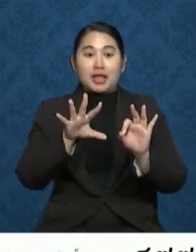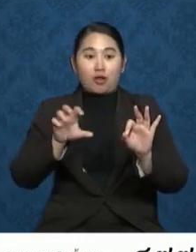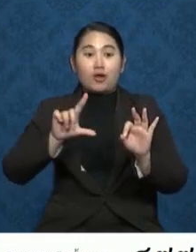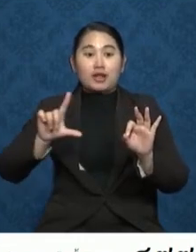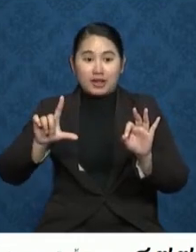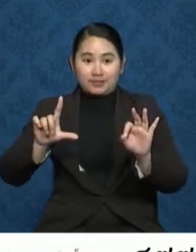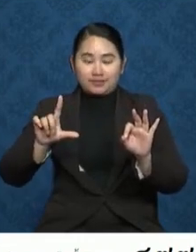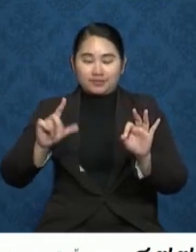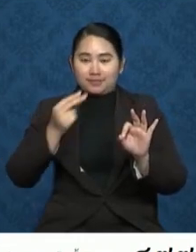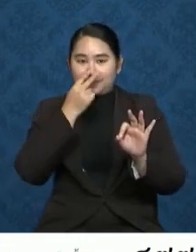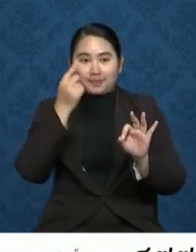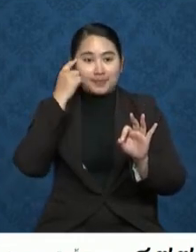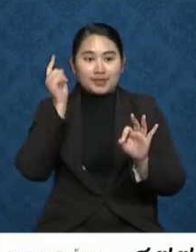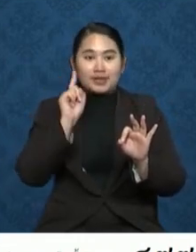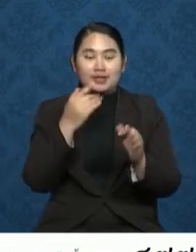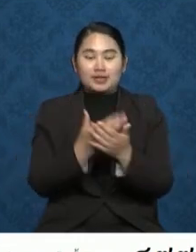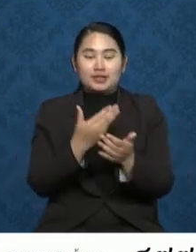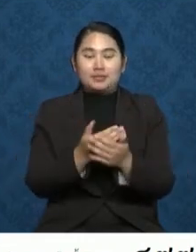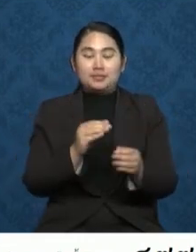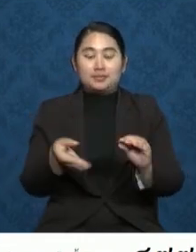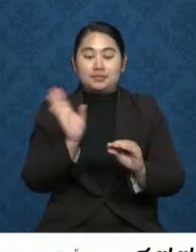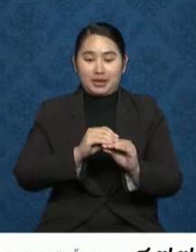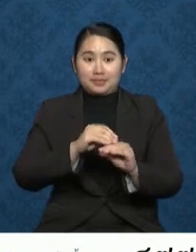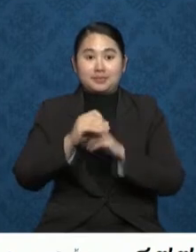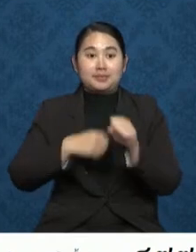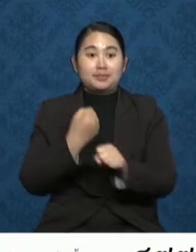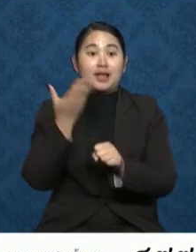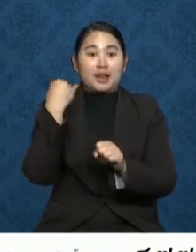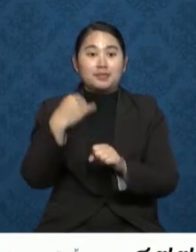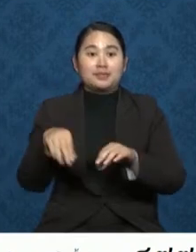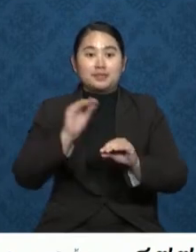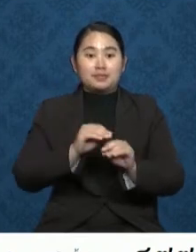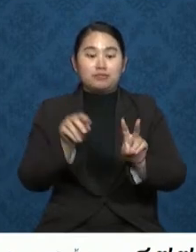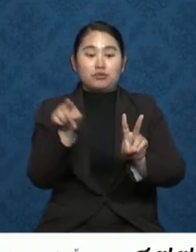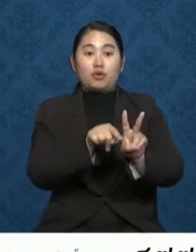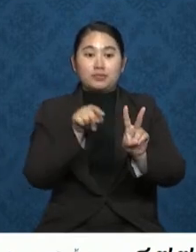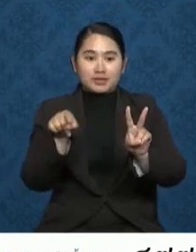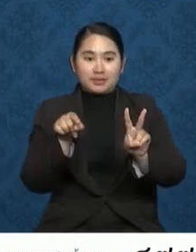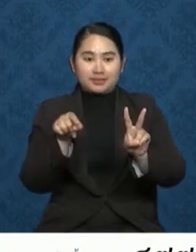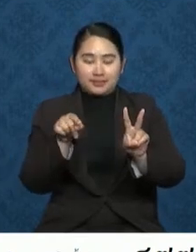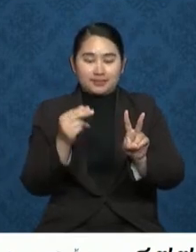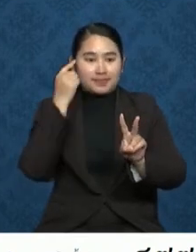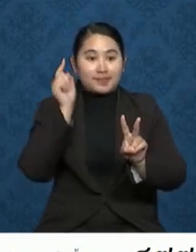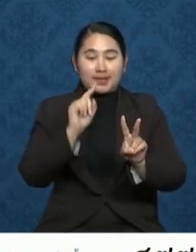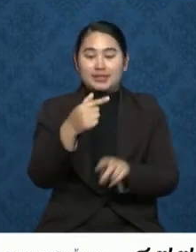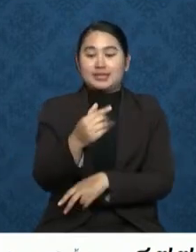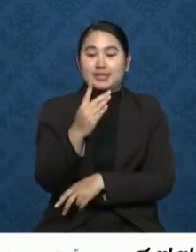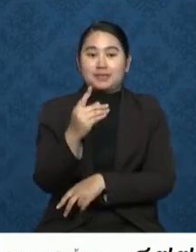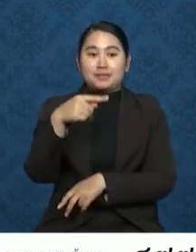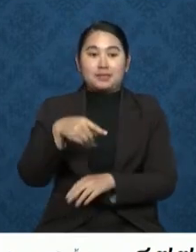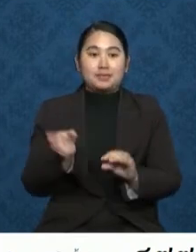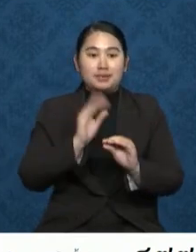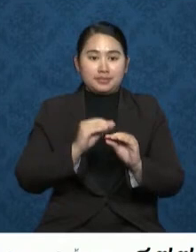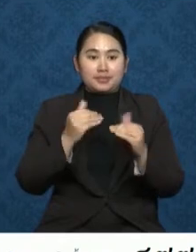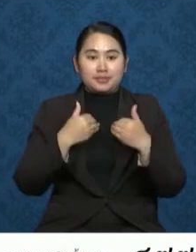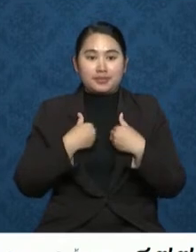คิดเป็นสัดส่วนต่อวงเงินงบประมาณเพิ่มขึ้นจากปีก่อนหน้านี้ร้อยละ2และยังคิดเป็นสัดส่วนต่อ GDP ที่เพิ่มขึ้นด้วยเช่